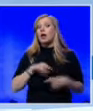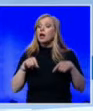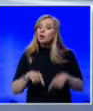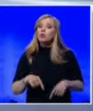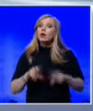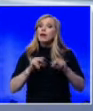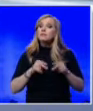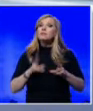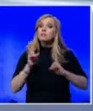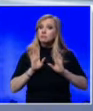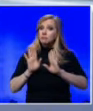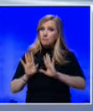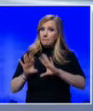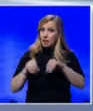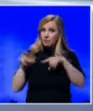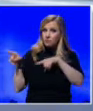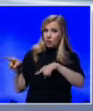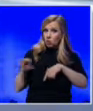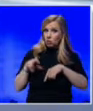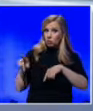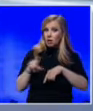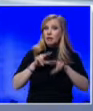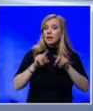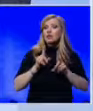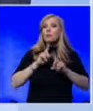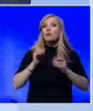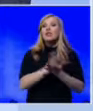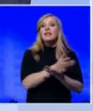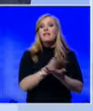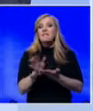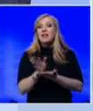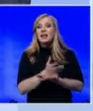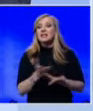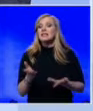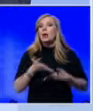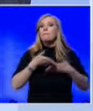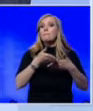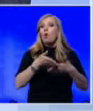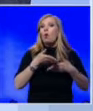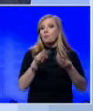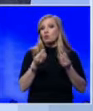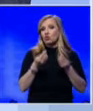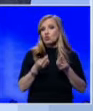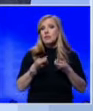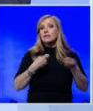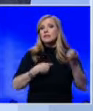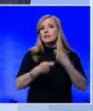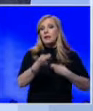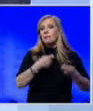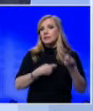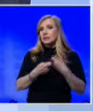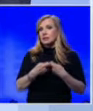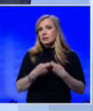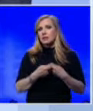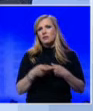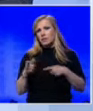колегата по отношение на това, че не може да се диференцират помощите за бизнеса, за високите цени на ток.